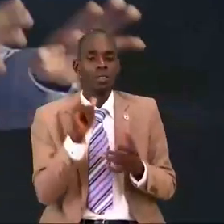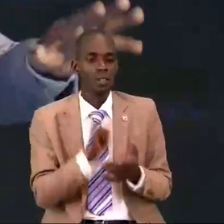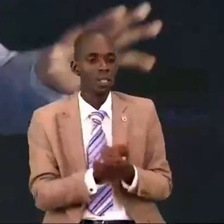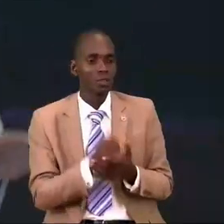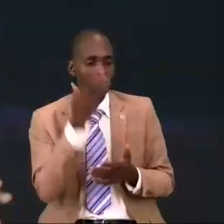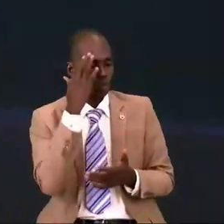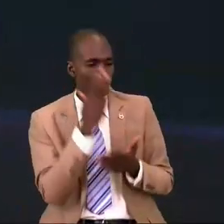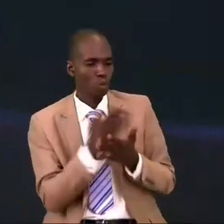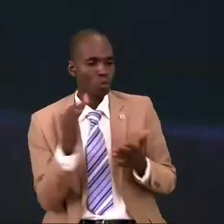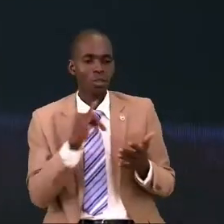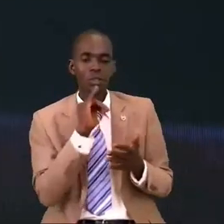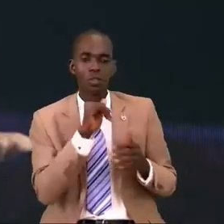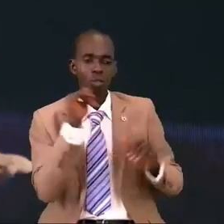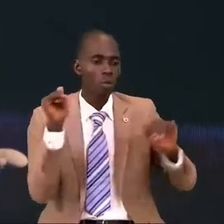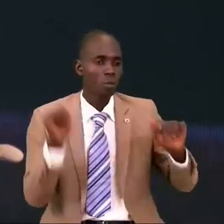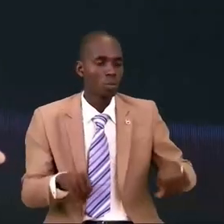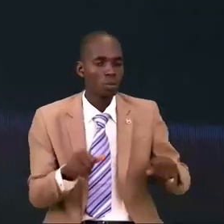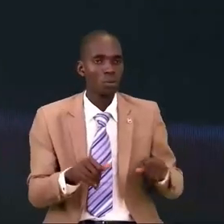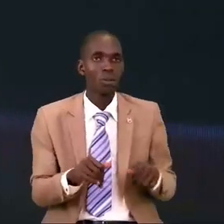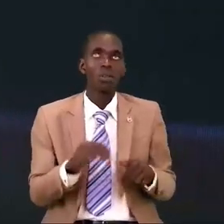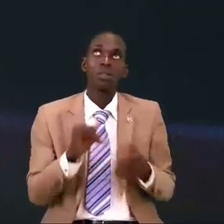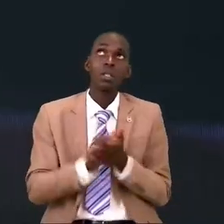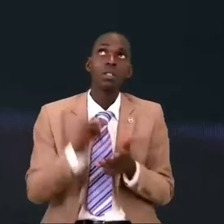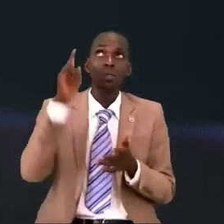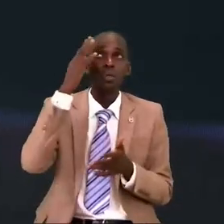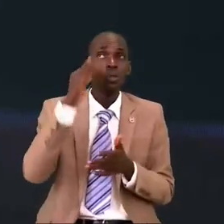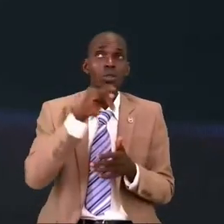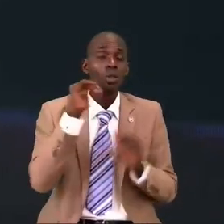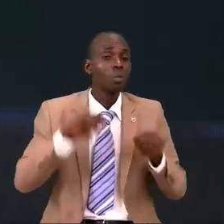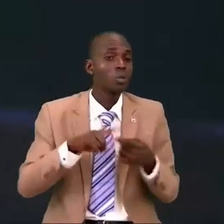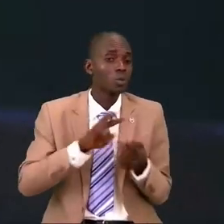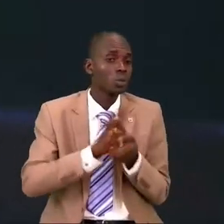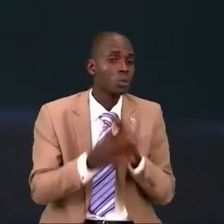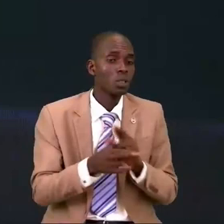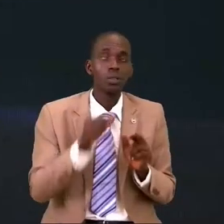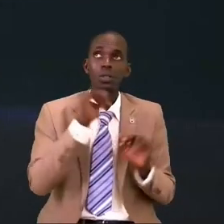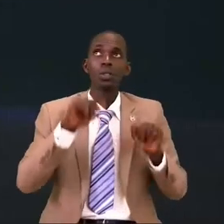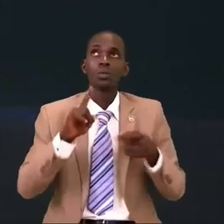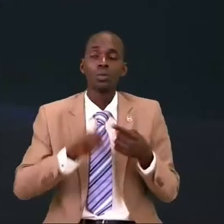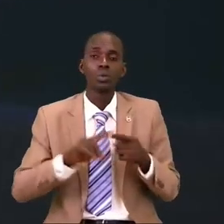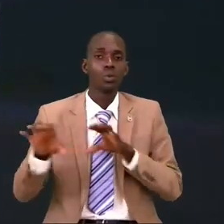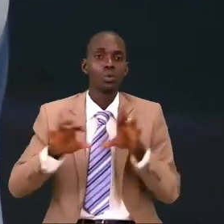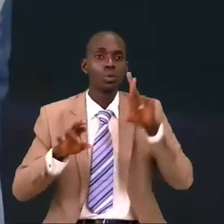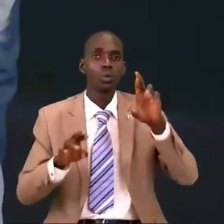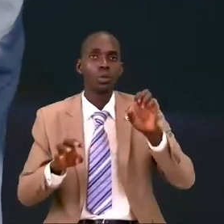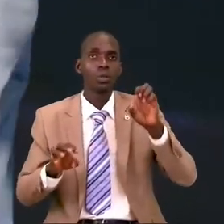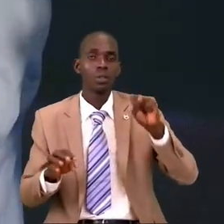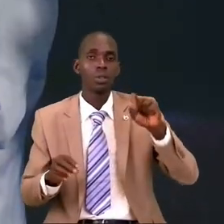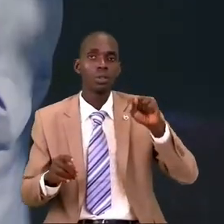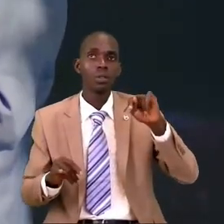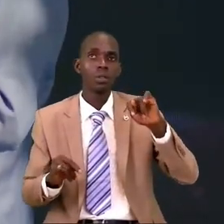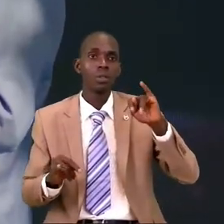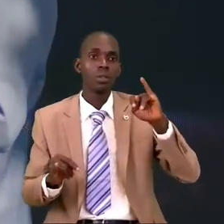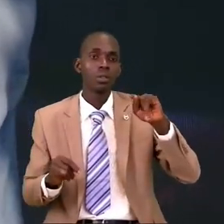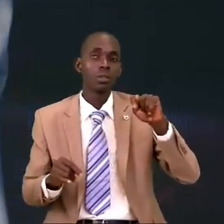faire la restitution, impossible d'être juste. Alors, pourquoi tu tasses Dieu de cela? Que ce livre du Seigneur